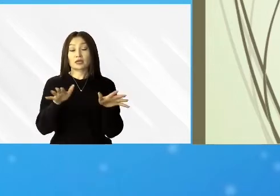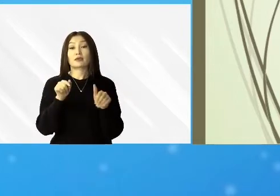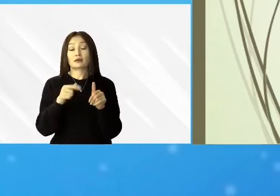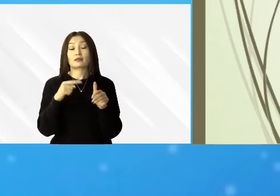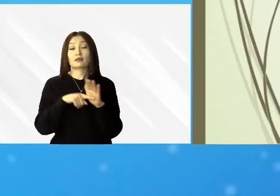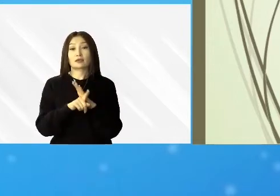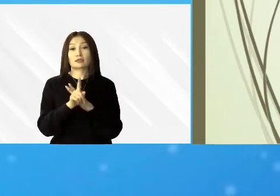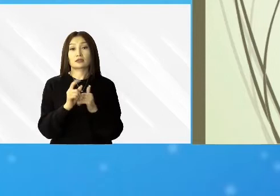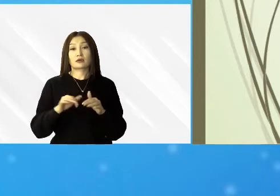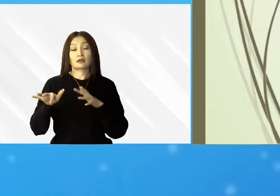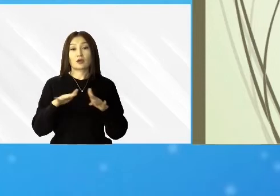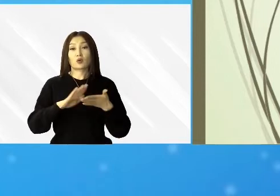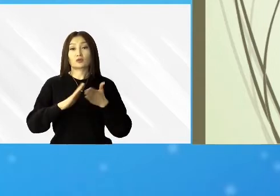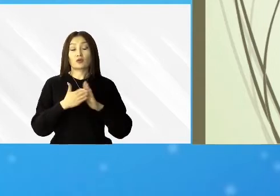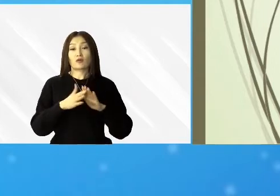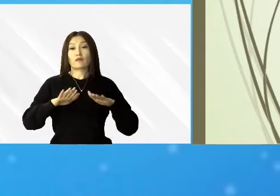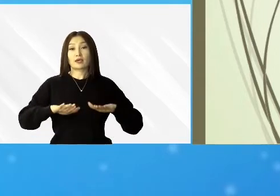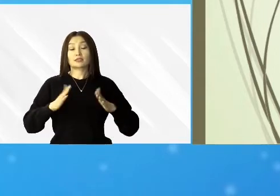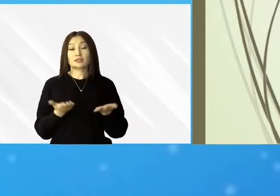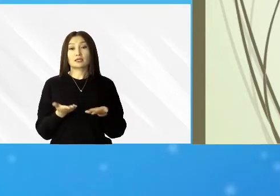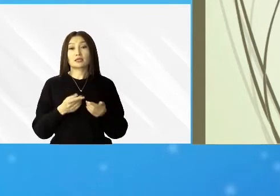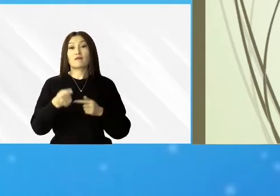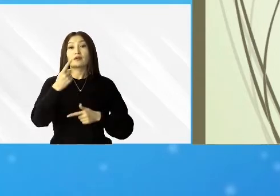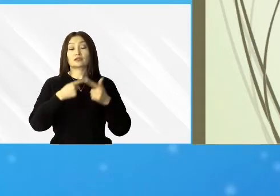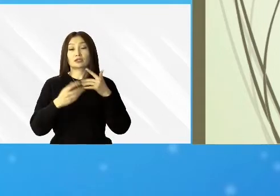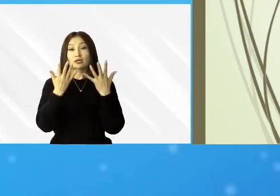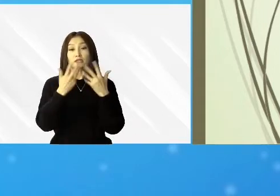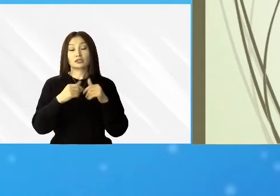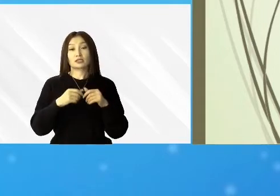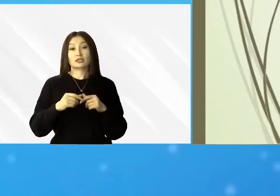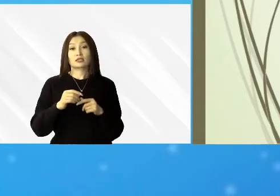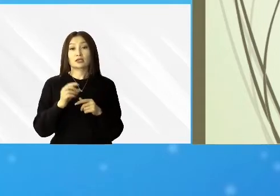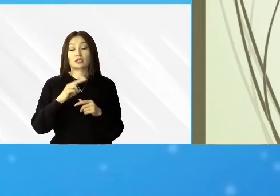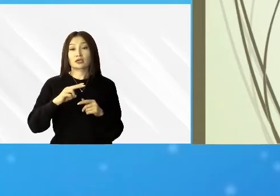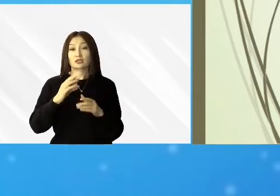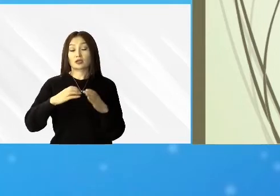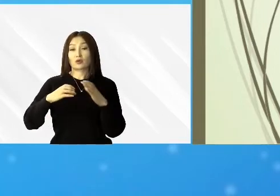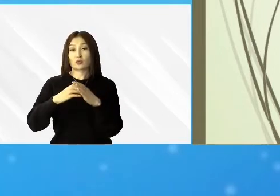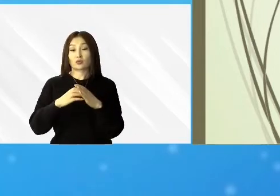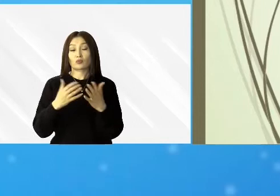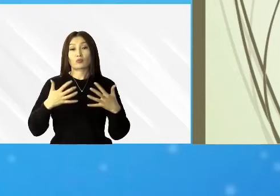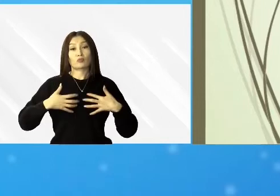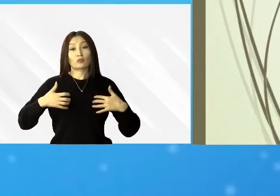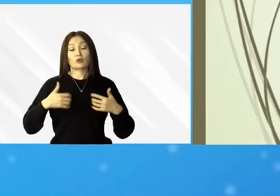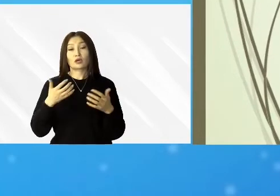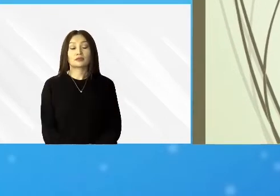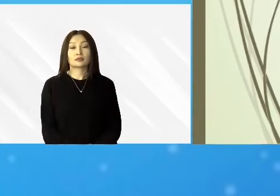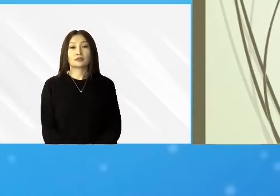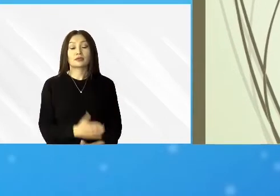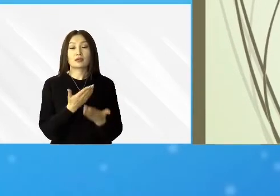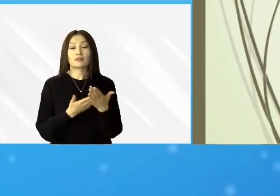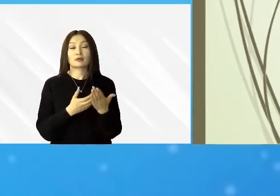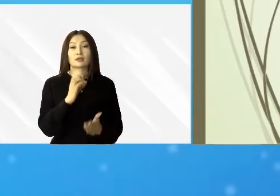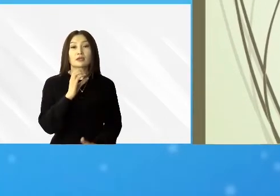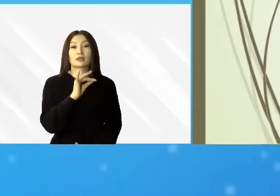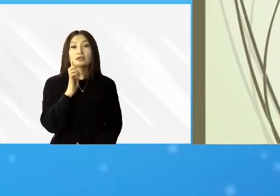начинают действовать условия среды, возвращающие численность популяции к исходному среднему уровню.